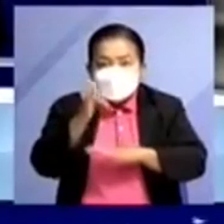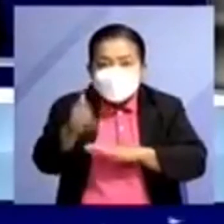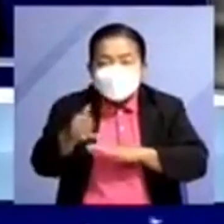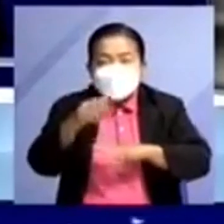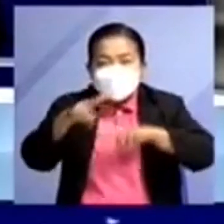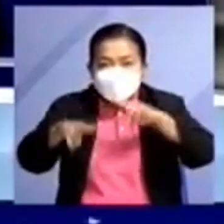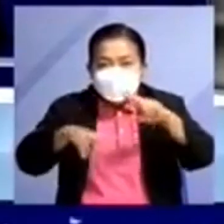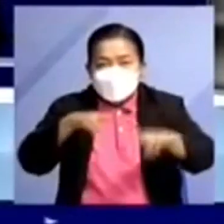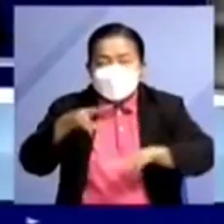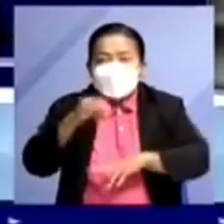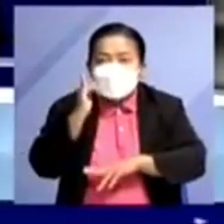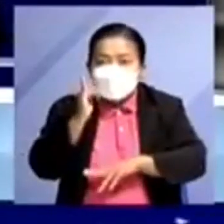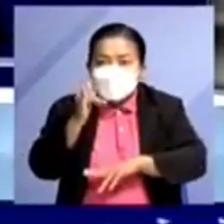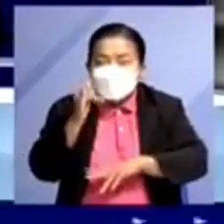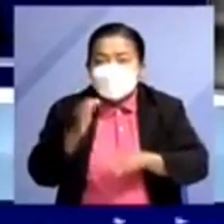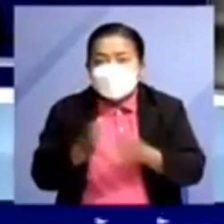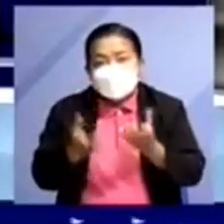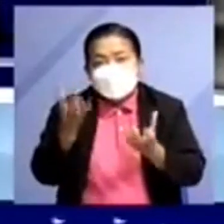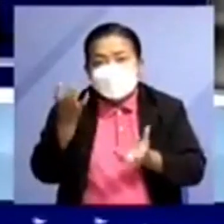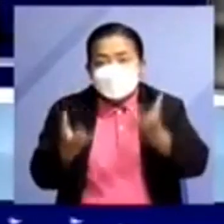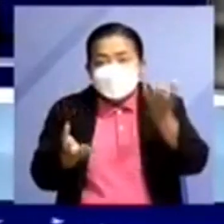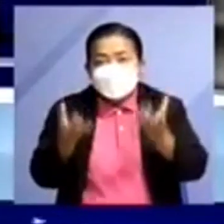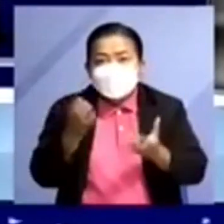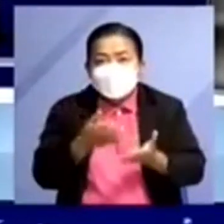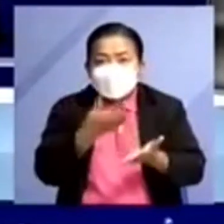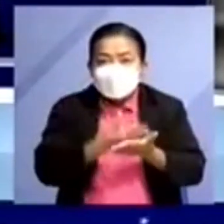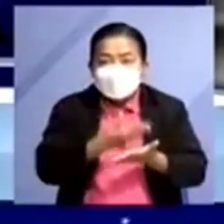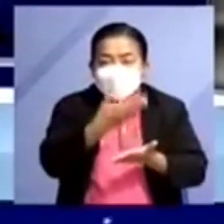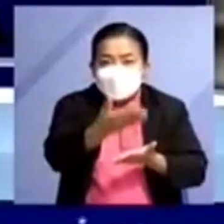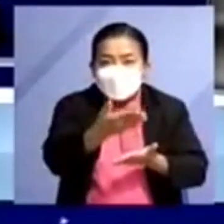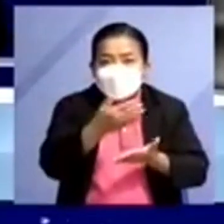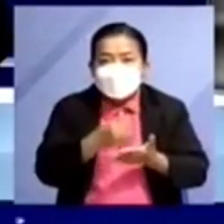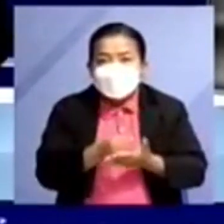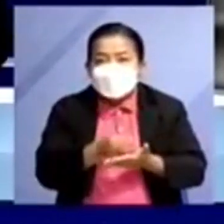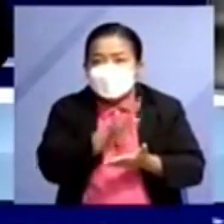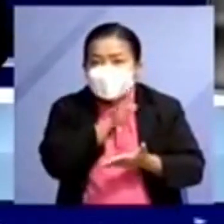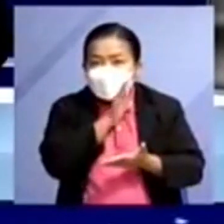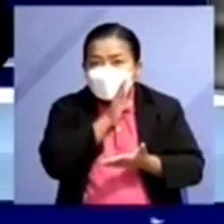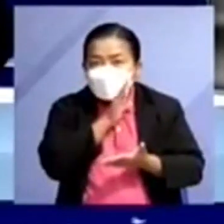คเนี่ยได้รับความเป็นธรรมมากที่สุดเสียเงินไปแล้วต้องได้ทุเรียนที่มีคุณภาพไปรับประทานกันนะครับ